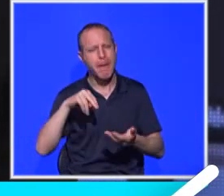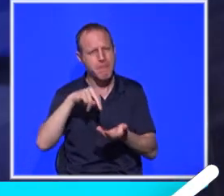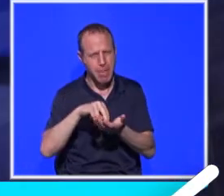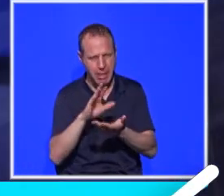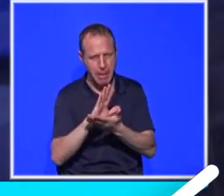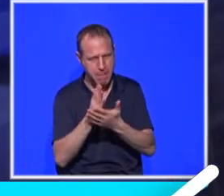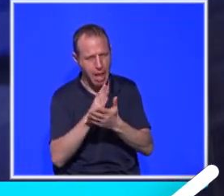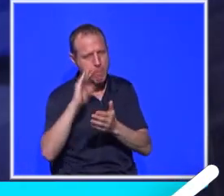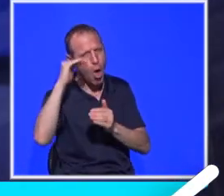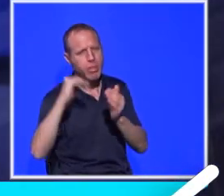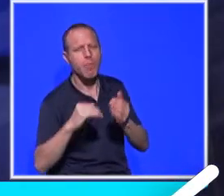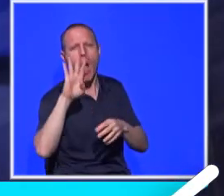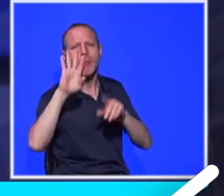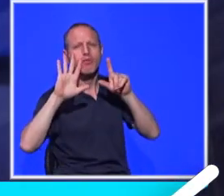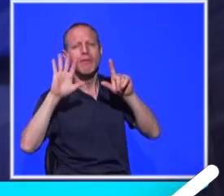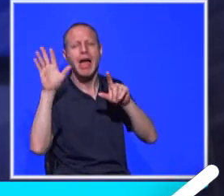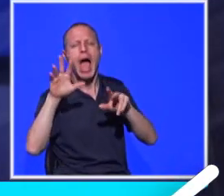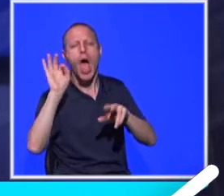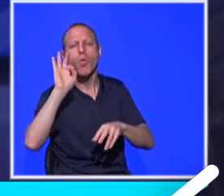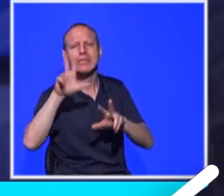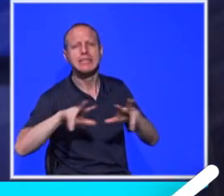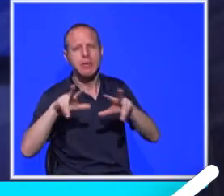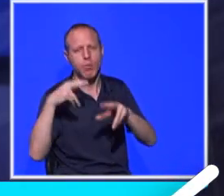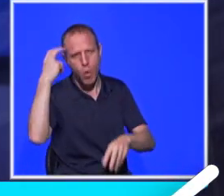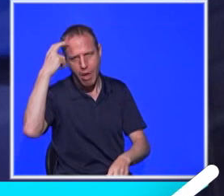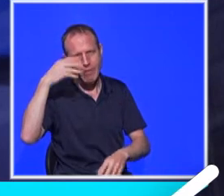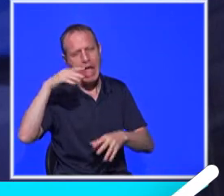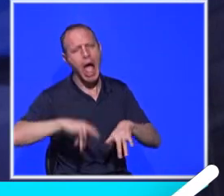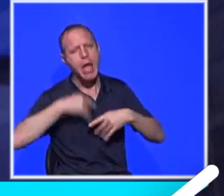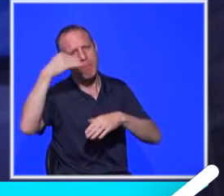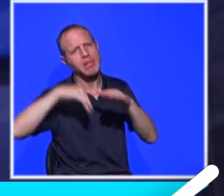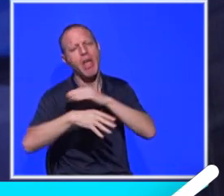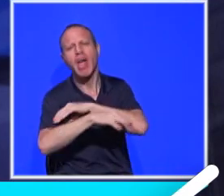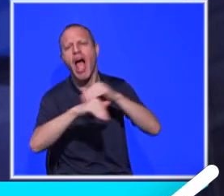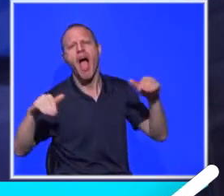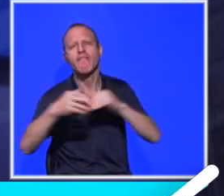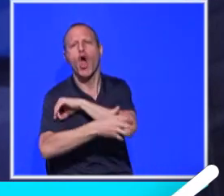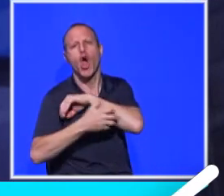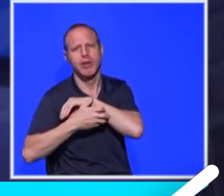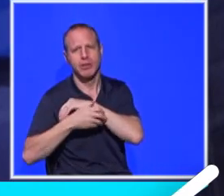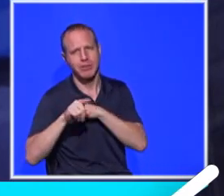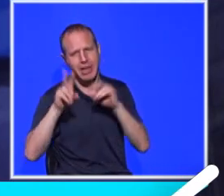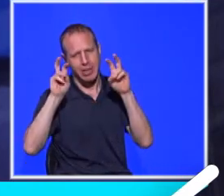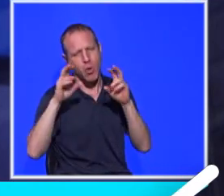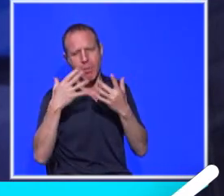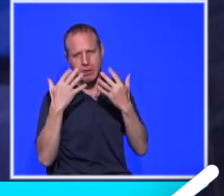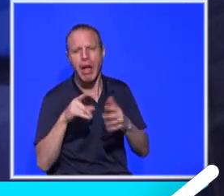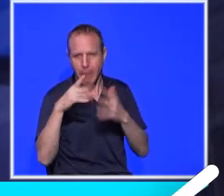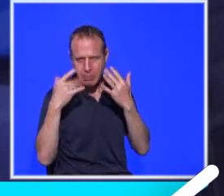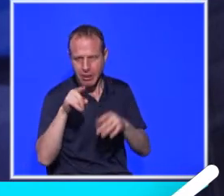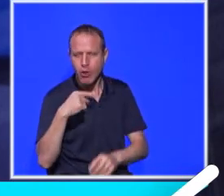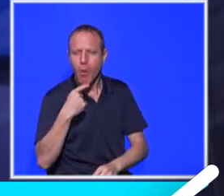מאוד מאוד נמוך. 47% מהציבור הערבי חי מתחת לקו העוני. זה כאילו מספר. המספר הזה